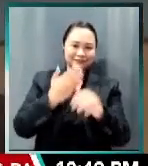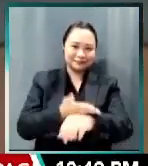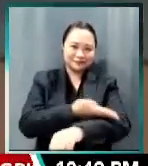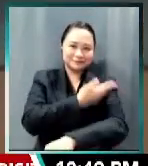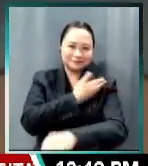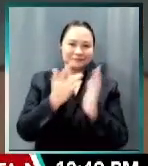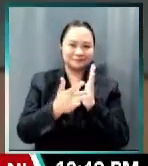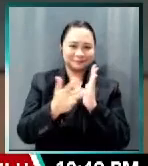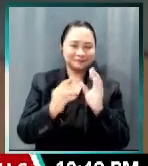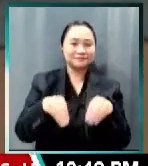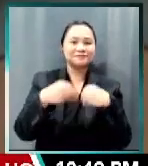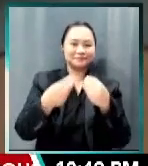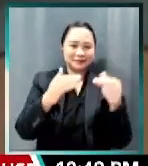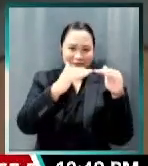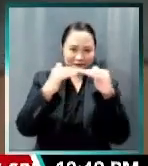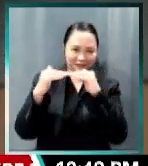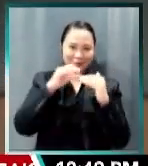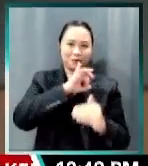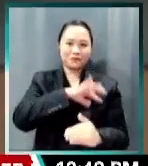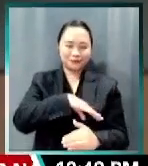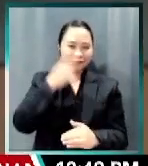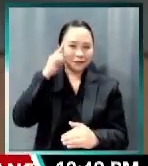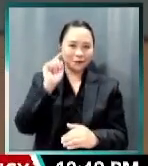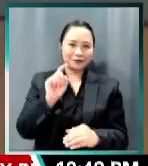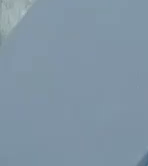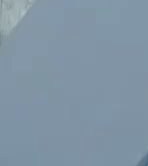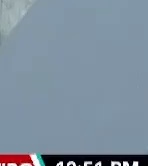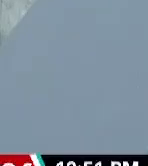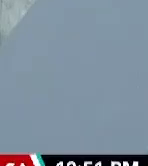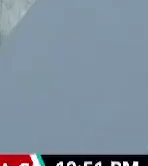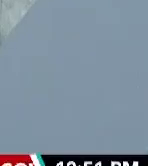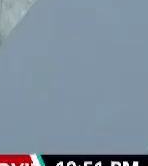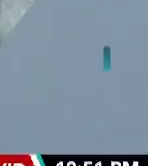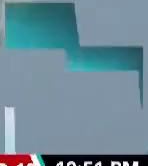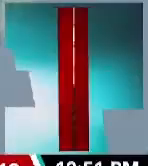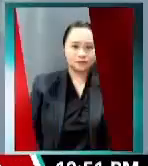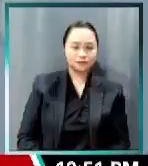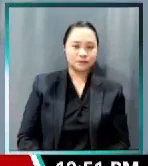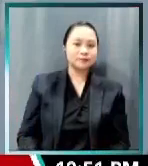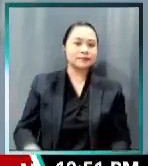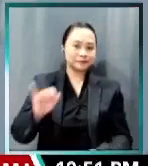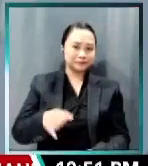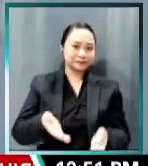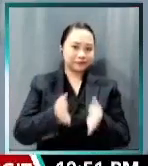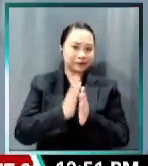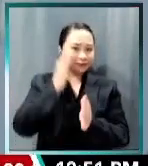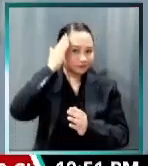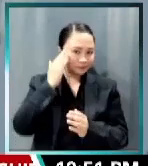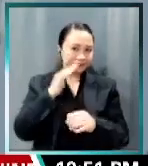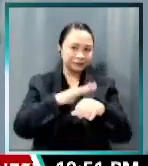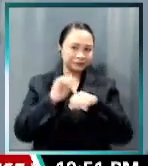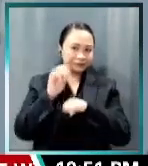mga may kapansanan. Bernadette Reyes, GMA News. Nag-courtesy call kay Pangulong Bongbong Marcos ang